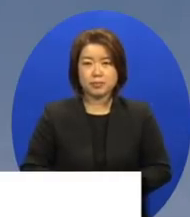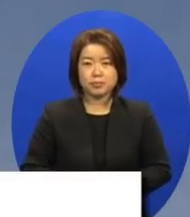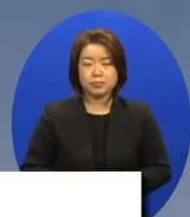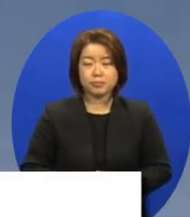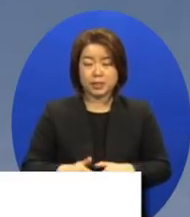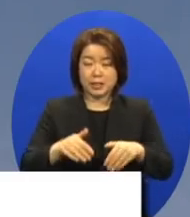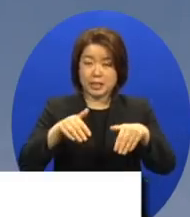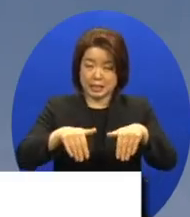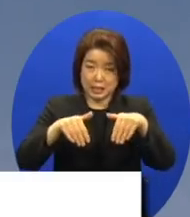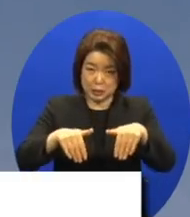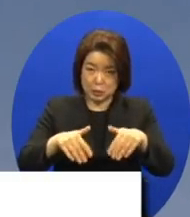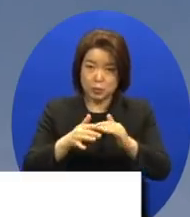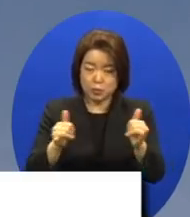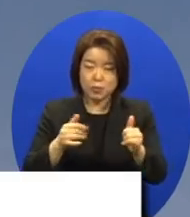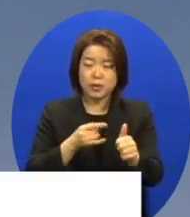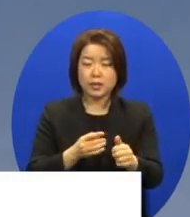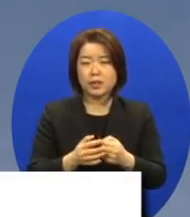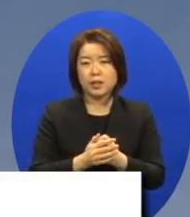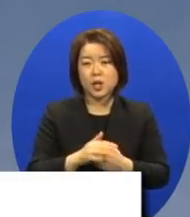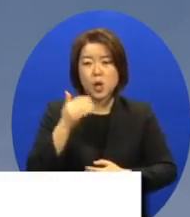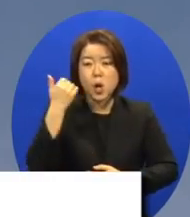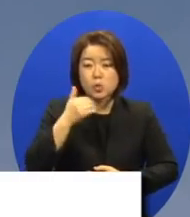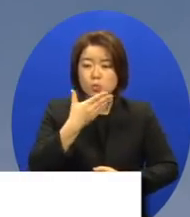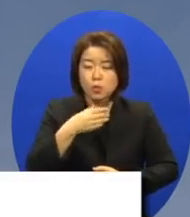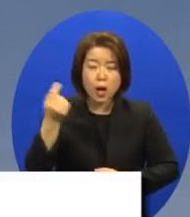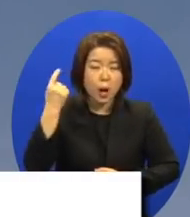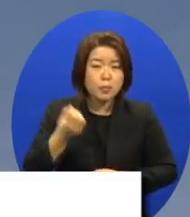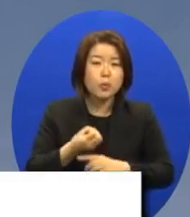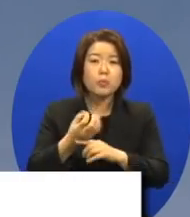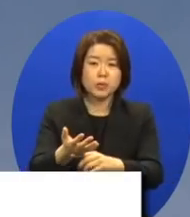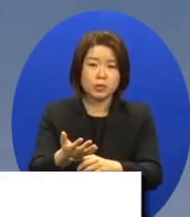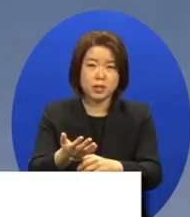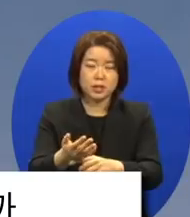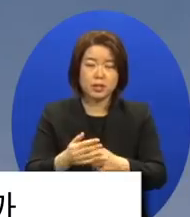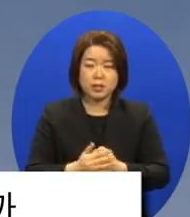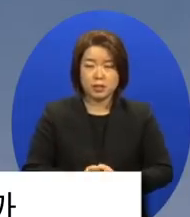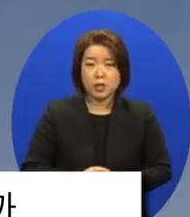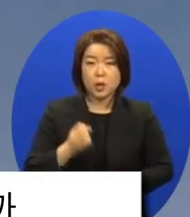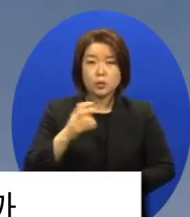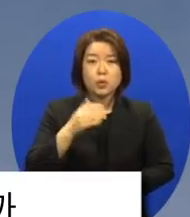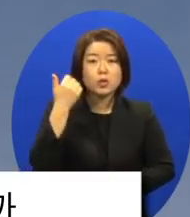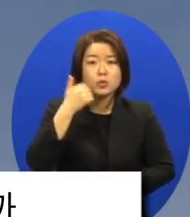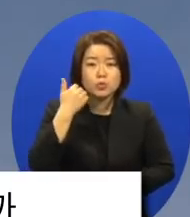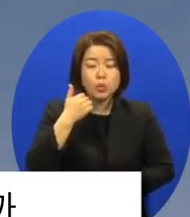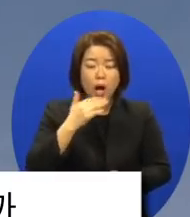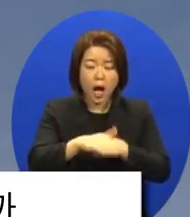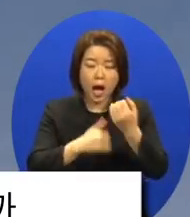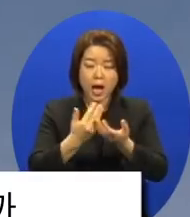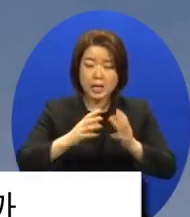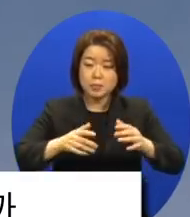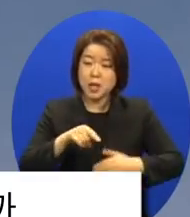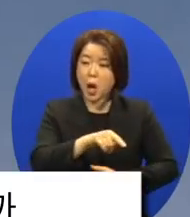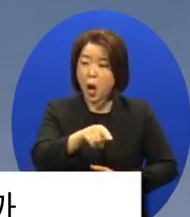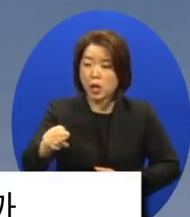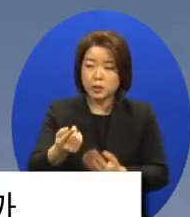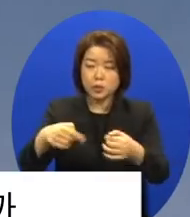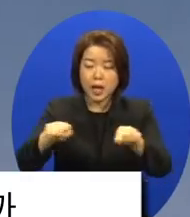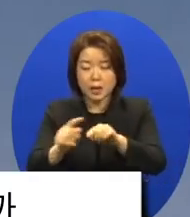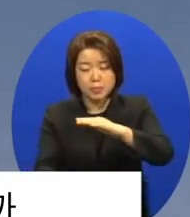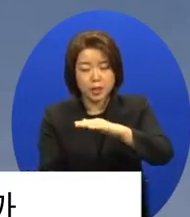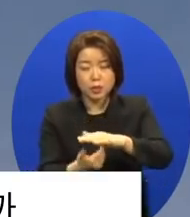노예들에게 누가 복음을 전할 것이며 누가 하나님의 나라를 그들과 함께 이루어